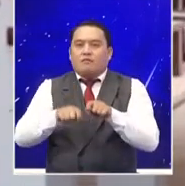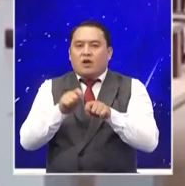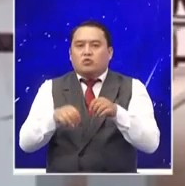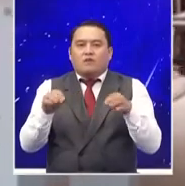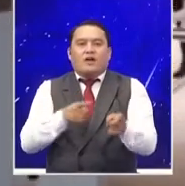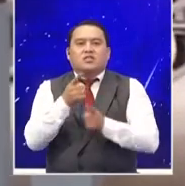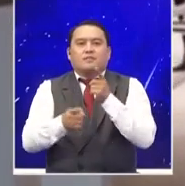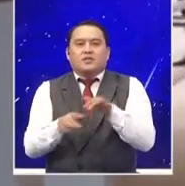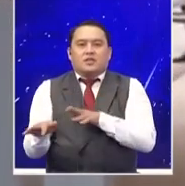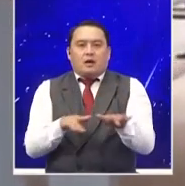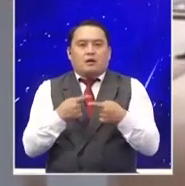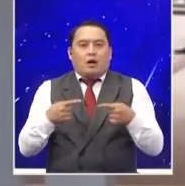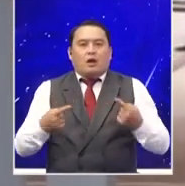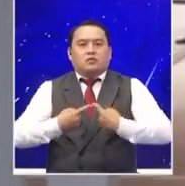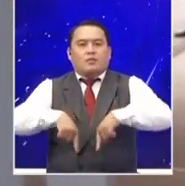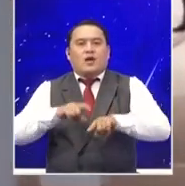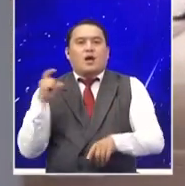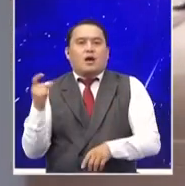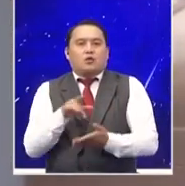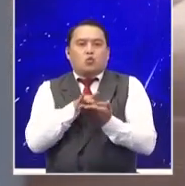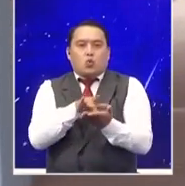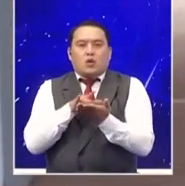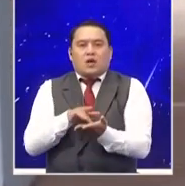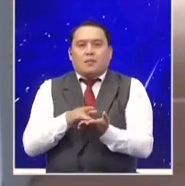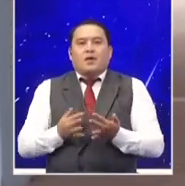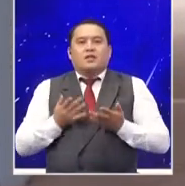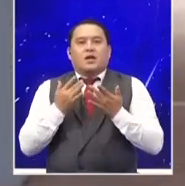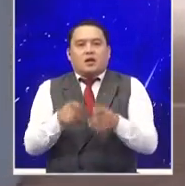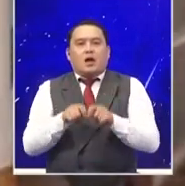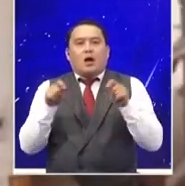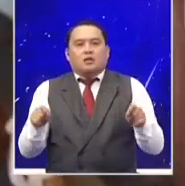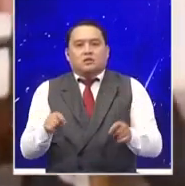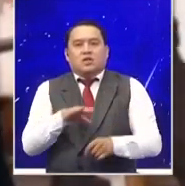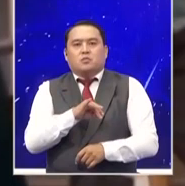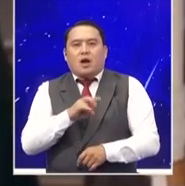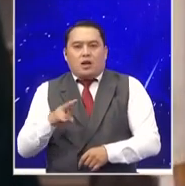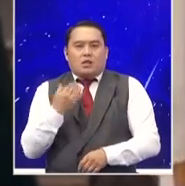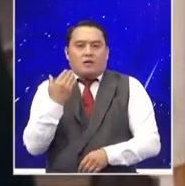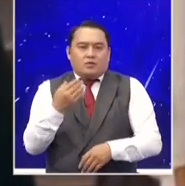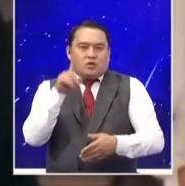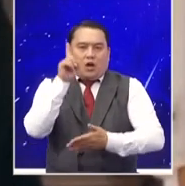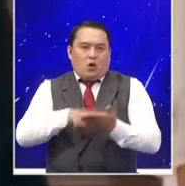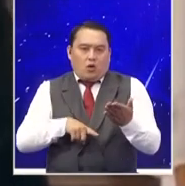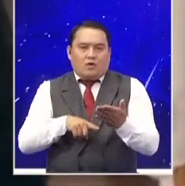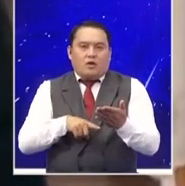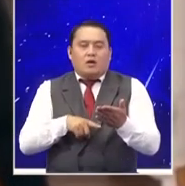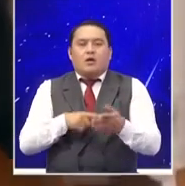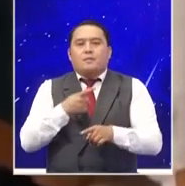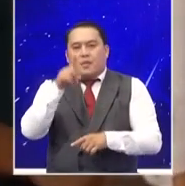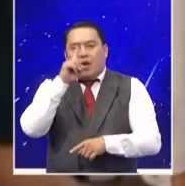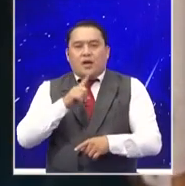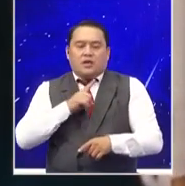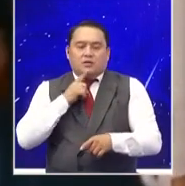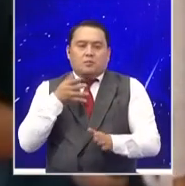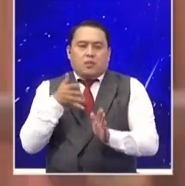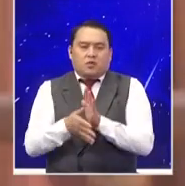решило возобновить деятельность различных секторов экономики, туристическая индустрия потребовала открыть и Тадж-Махал, надеясь хоть как-то отыграть